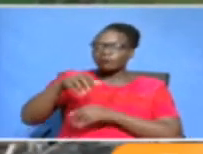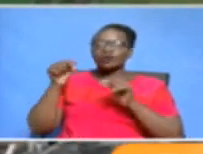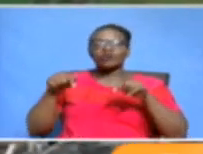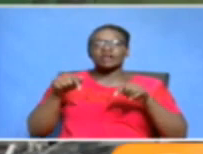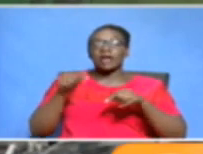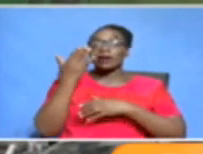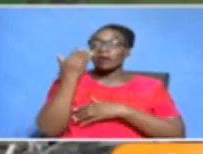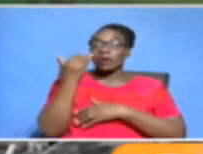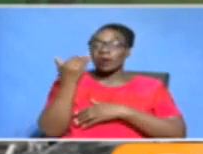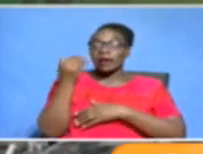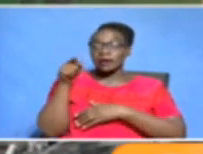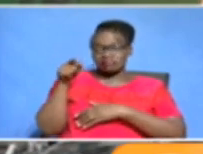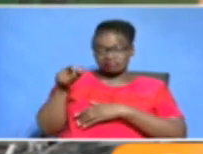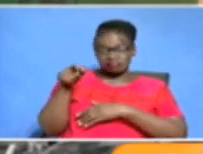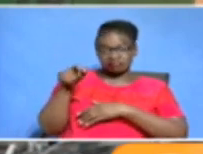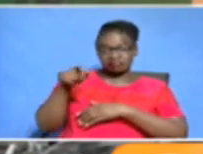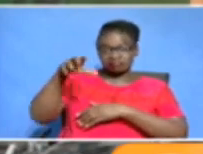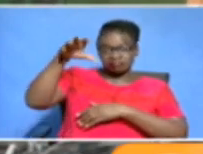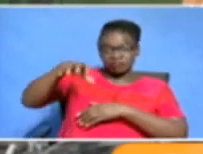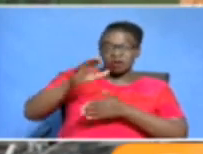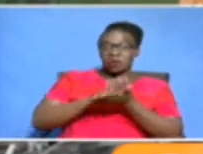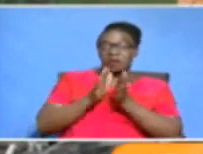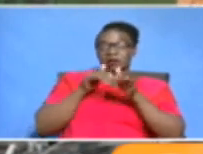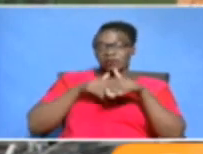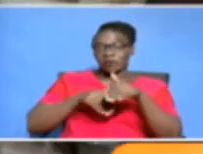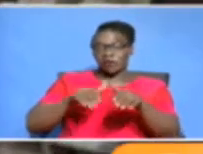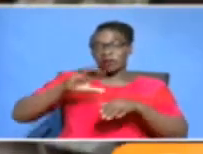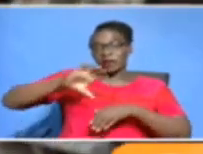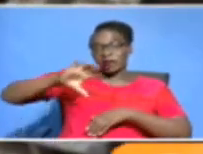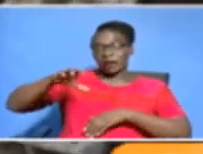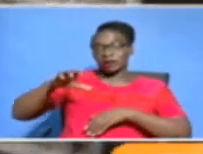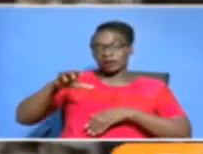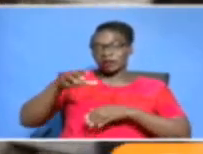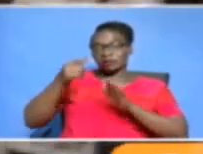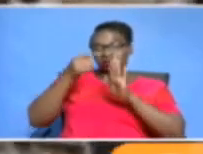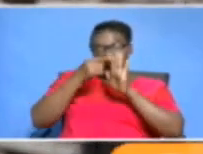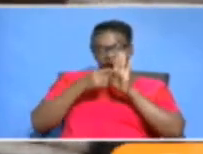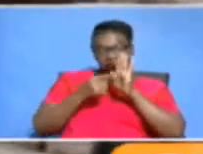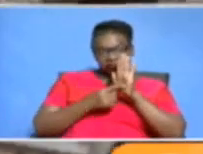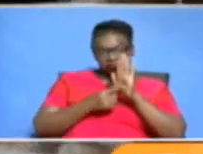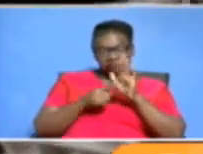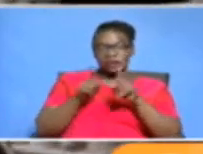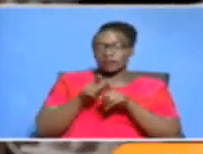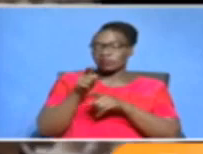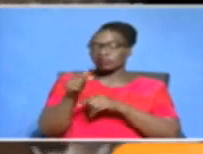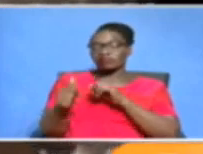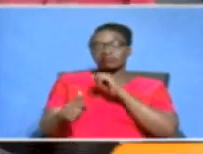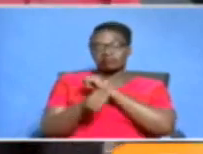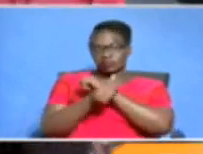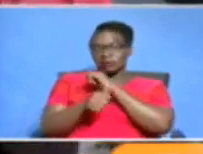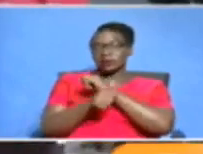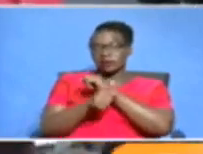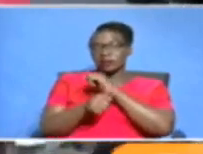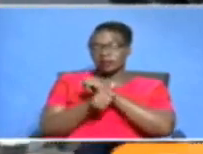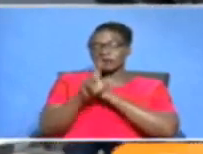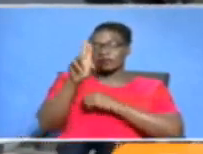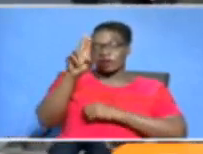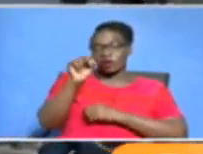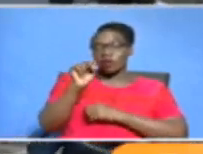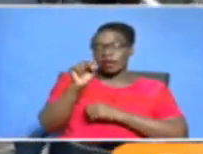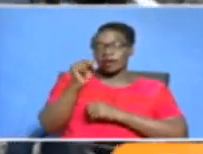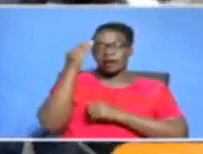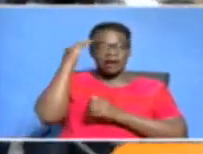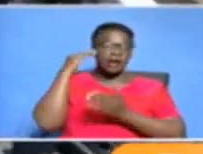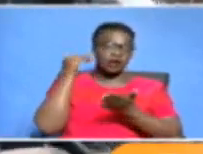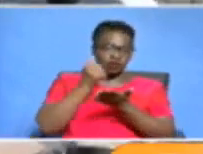kwamba ilijengwa bila idhini ya serikali ya kaunti ya Nairobi na kwamba ni hatari kwa usalama wa makao makuu ya Umoja wa